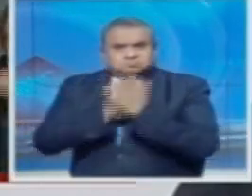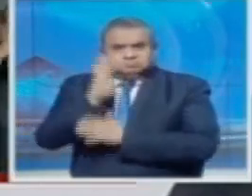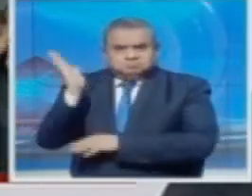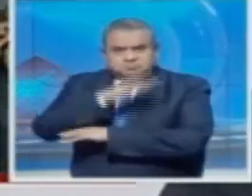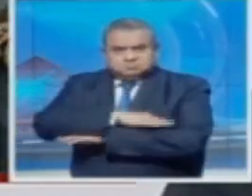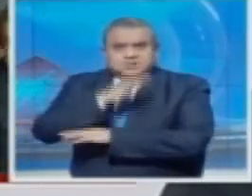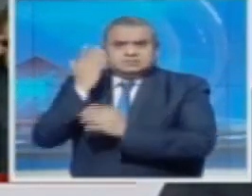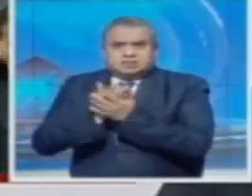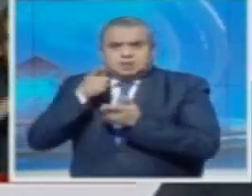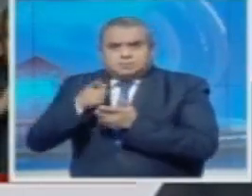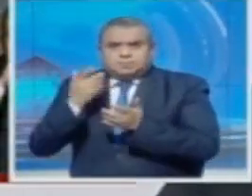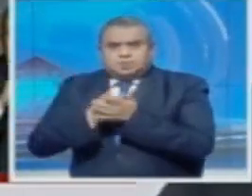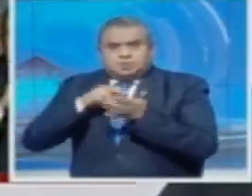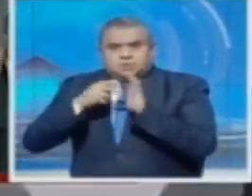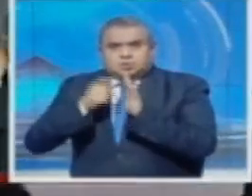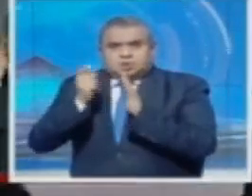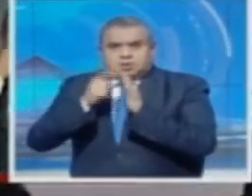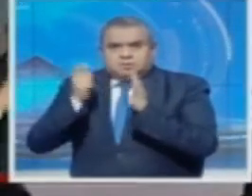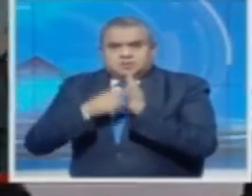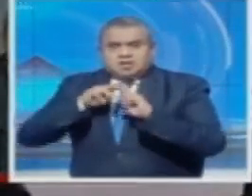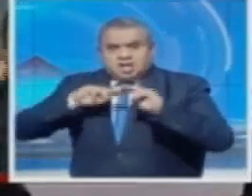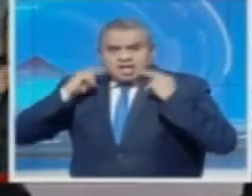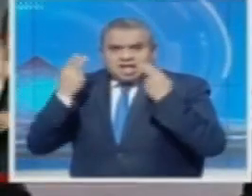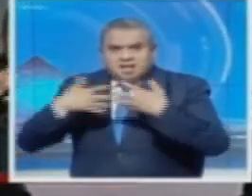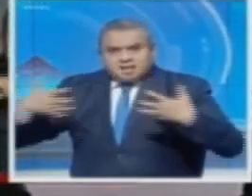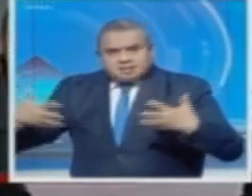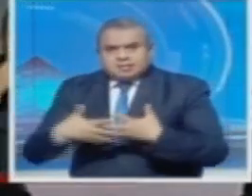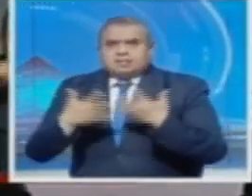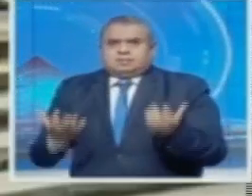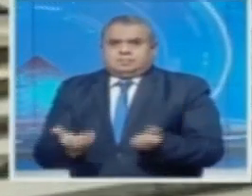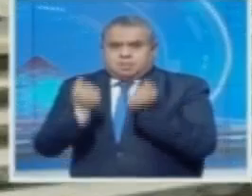النامية، والوضع الراهن يحتم على الجميع التكاتف.